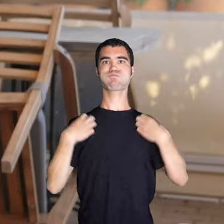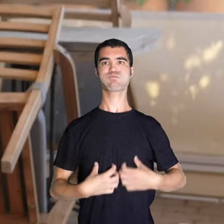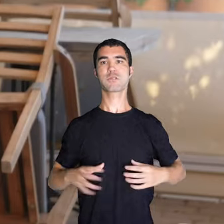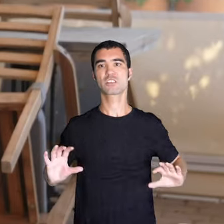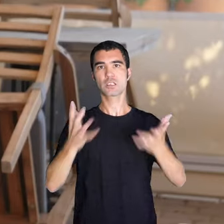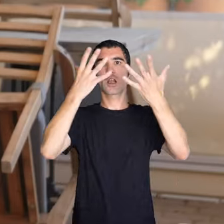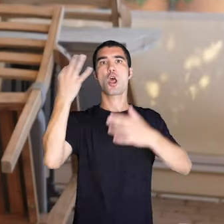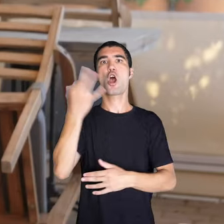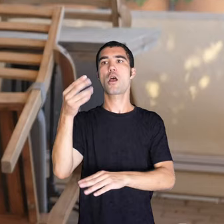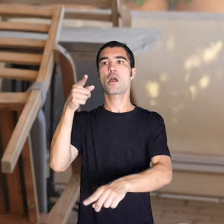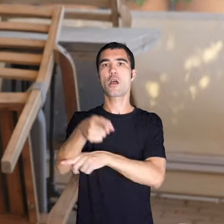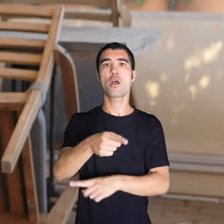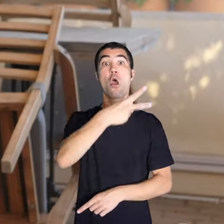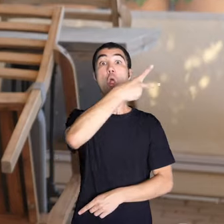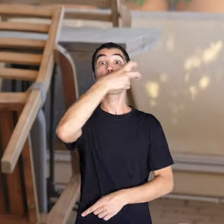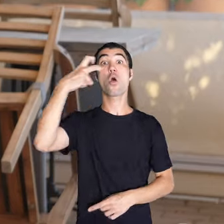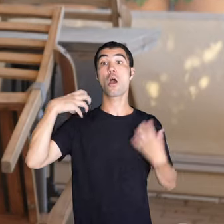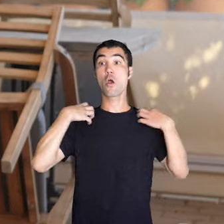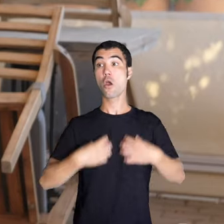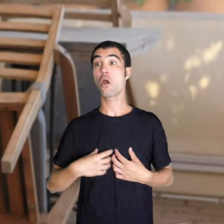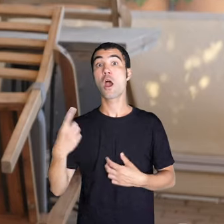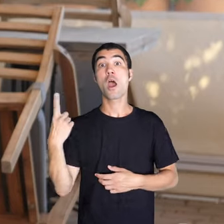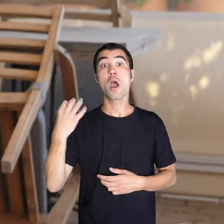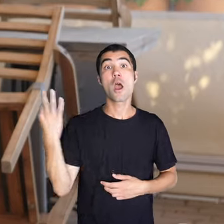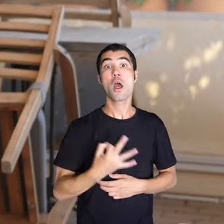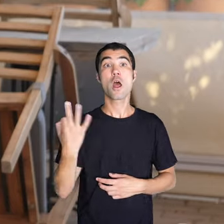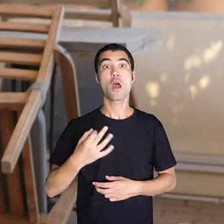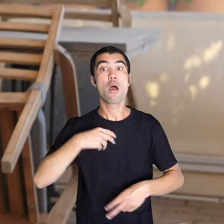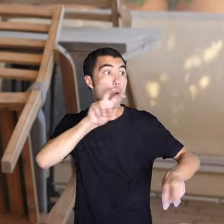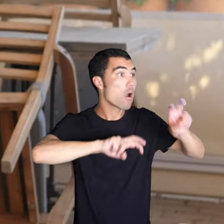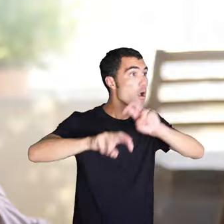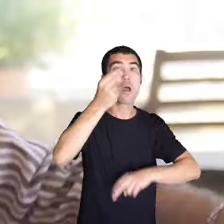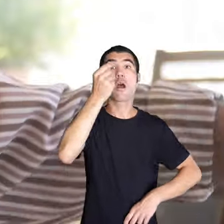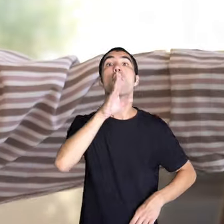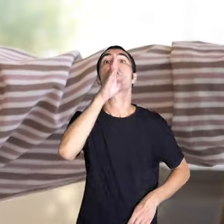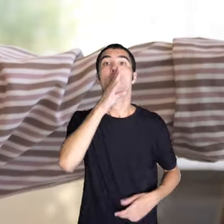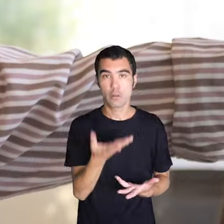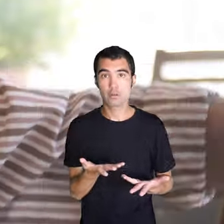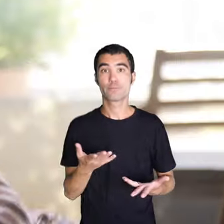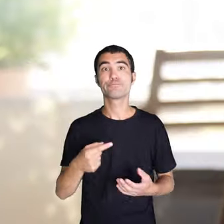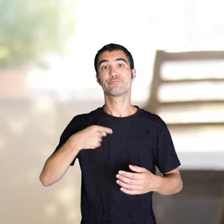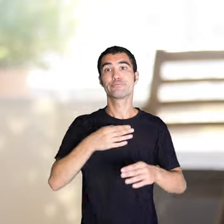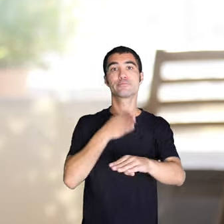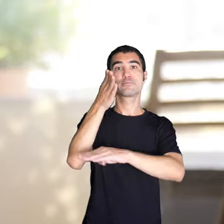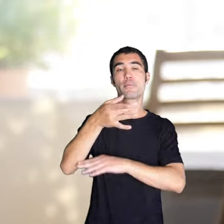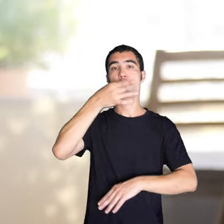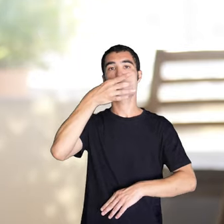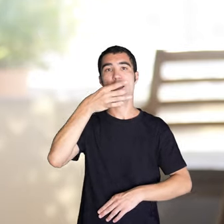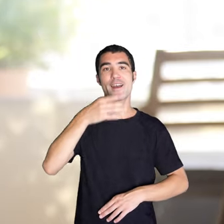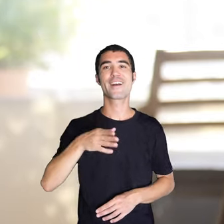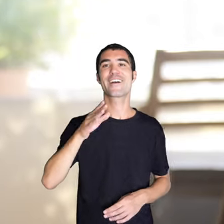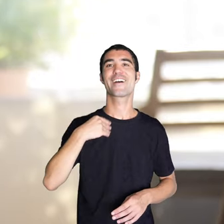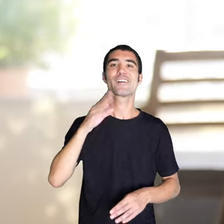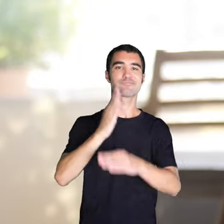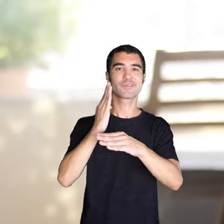de menester d'haver 200 salvavides i no m'havia de treure jo d'un mes. I vaig anar al bar quan a soles. I